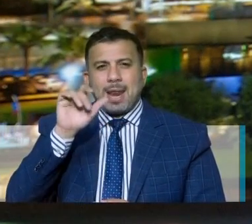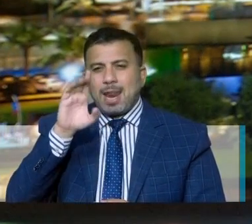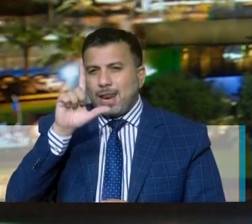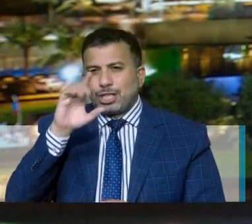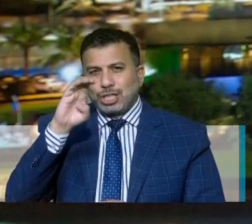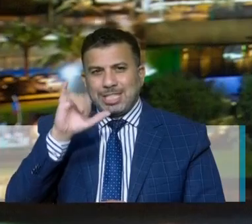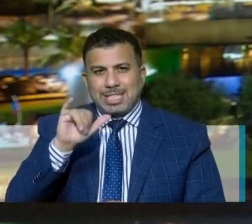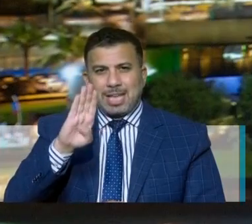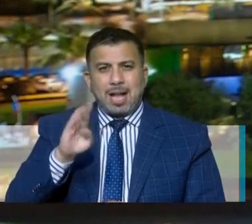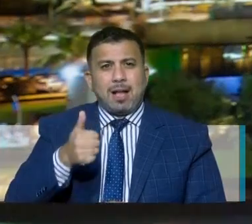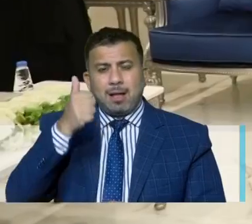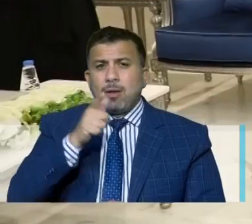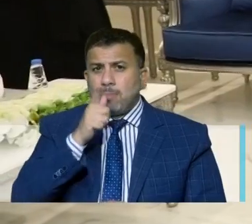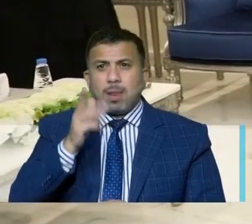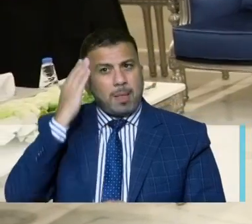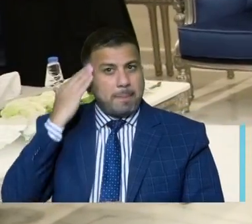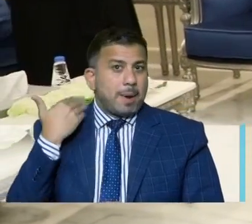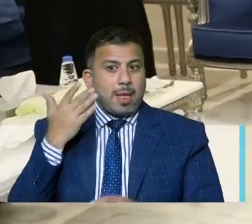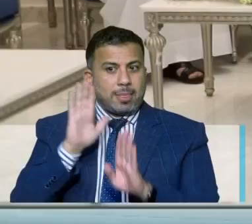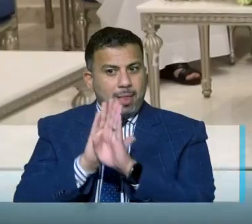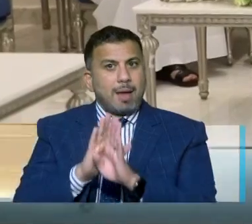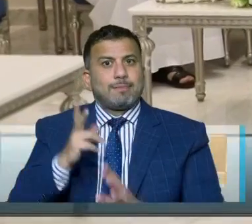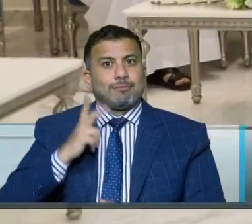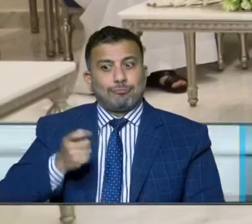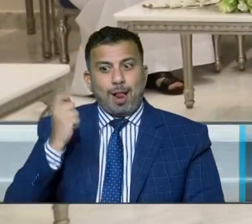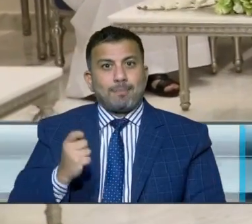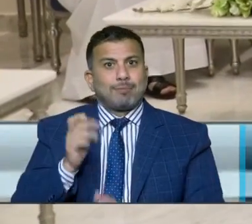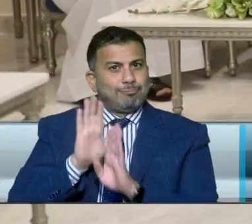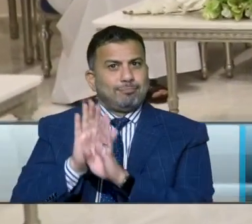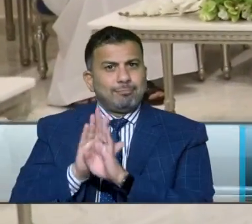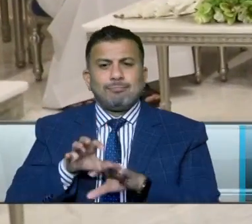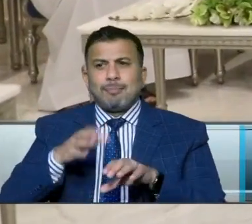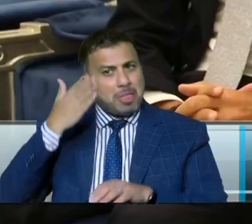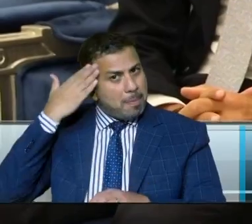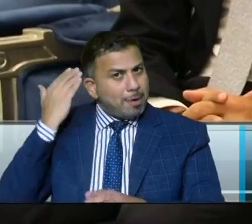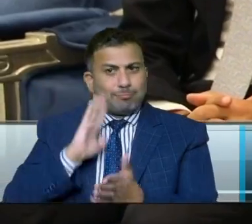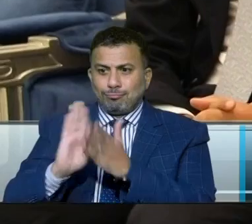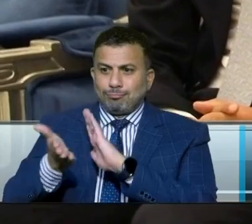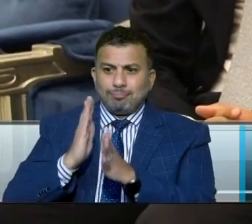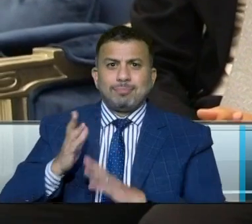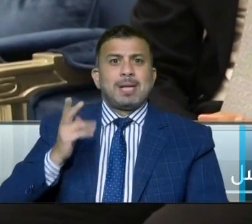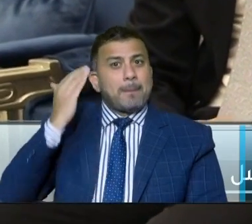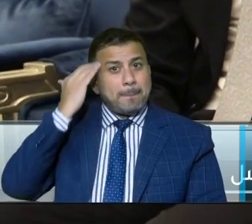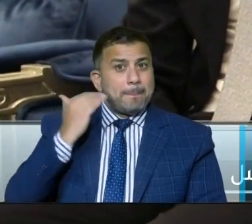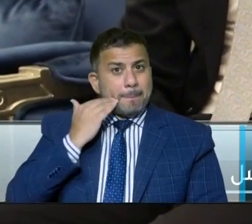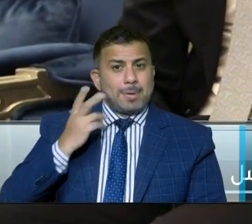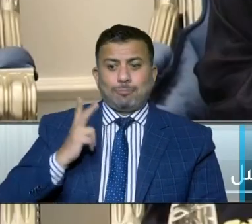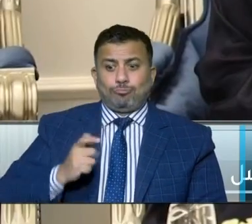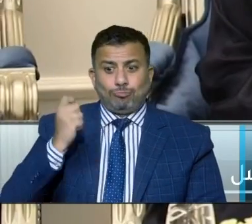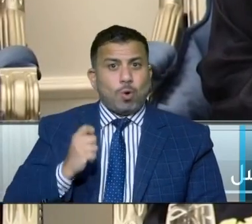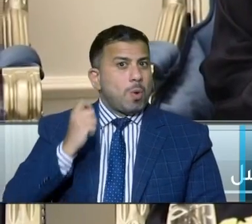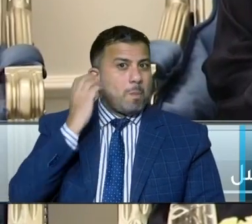بحث الجانبان وسائل دعم المراه في رياده الاعمال وتعزيز التنسيق لتبادل الخبرات بين سيدات الاعمال الاماراتيات